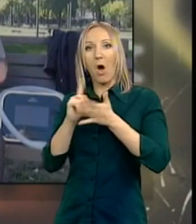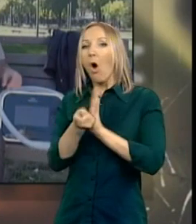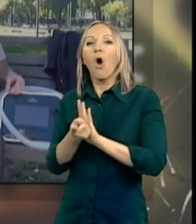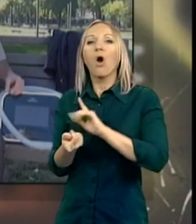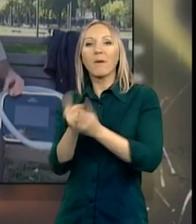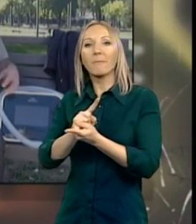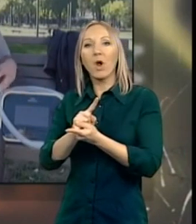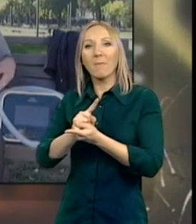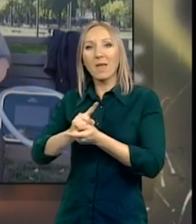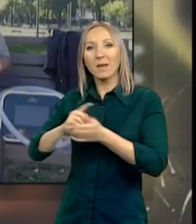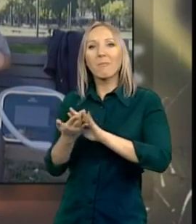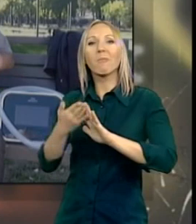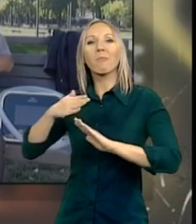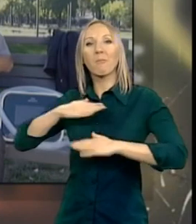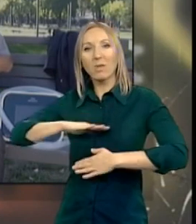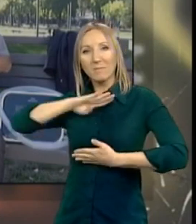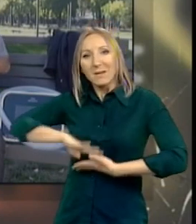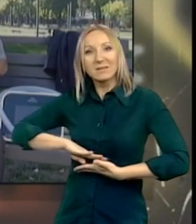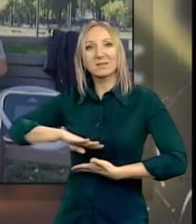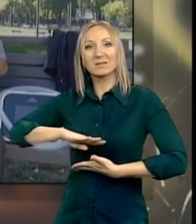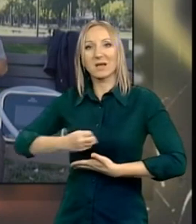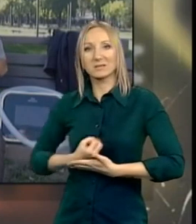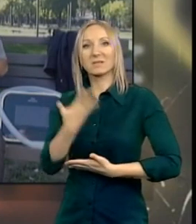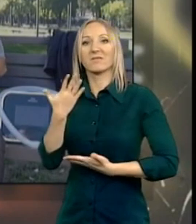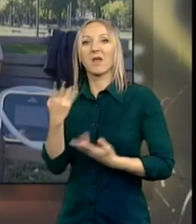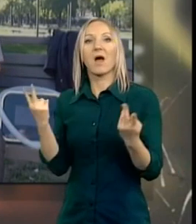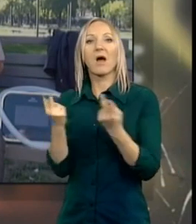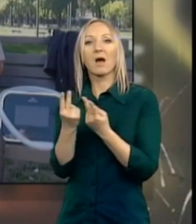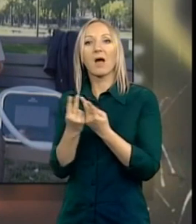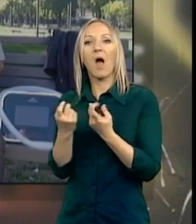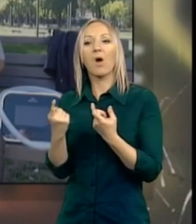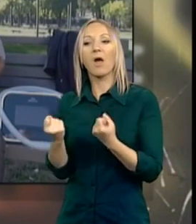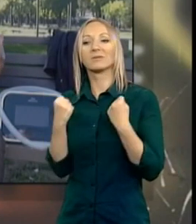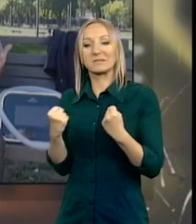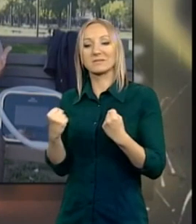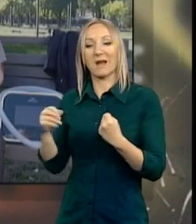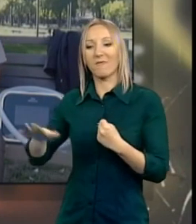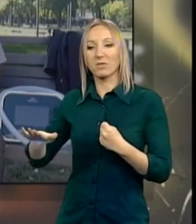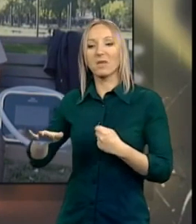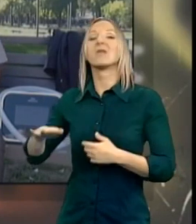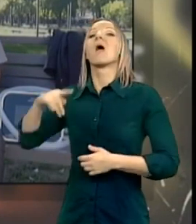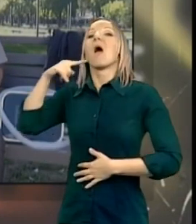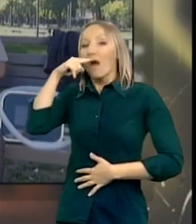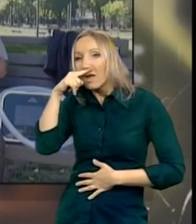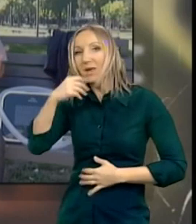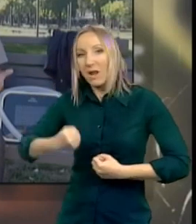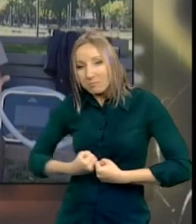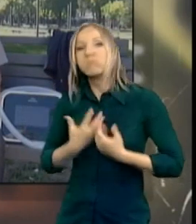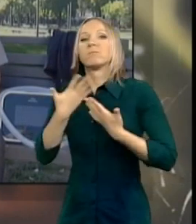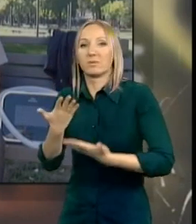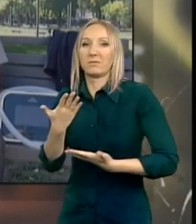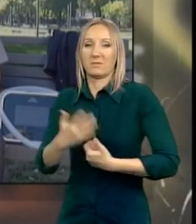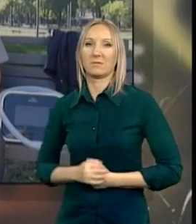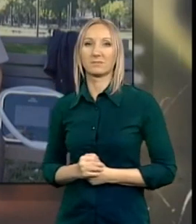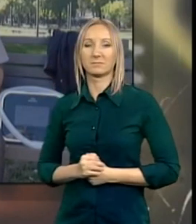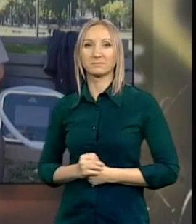pod pritisak, čime se stvara efekat kao kad zdravo dete gine, odnosno ili se